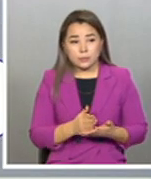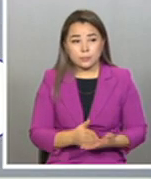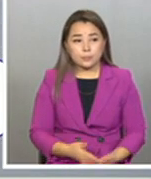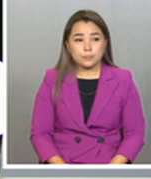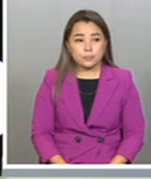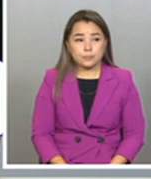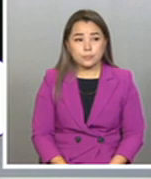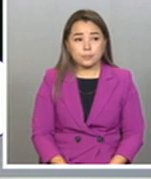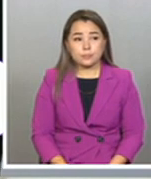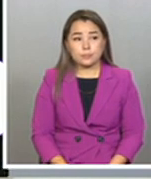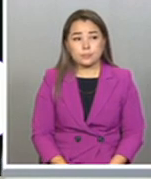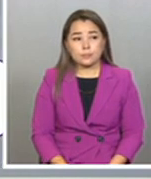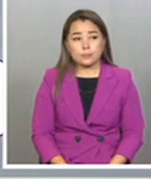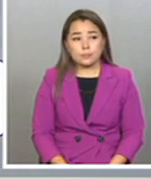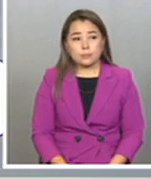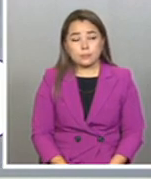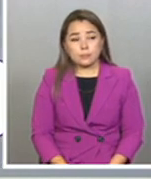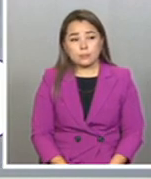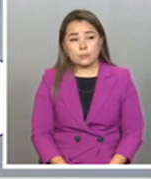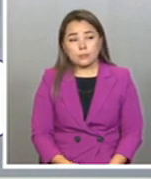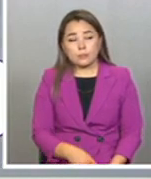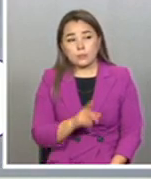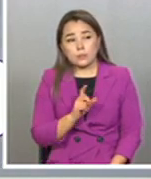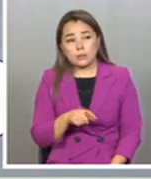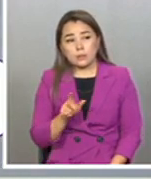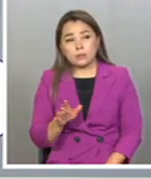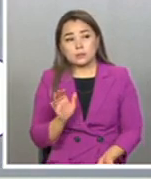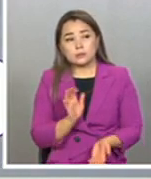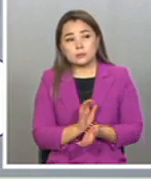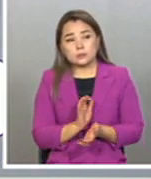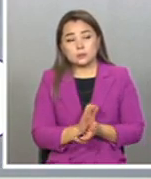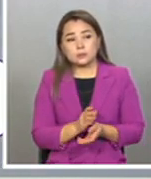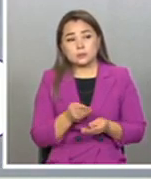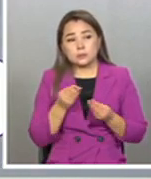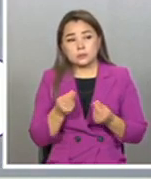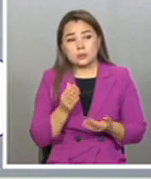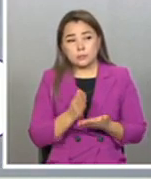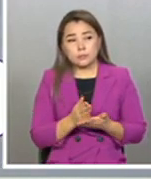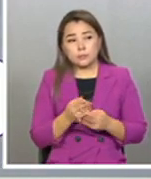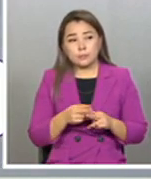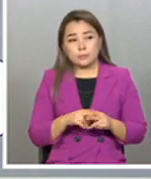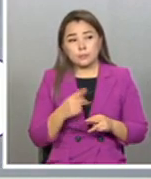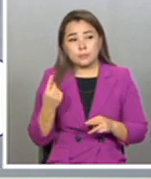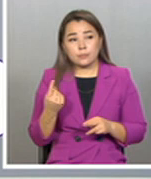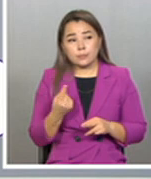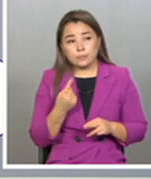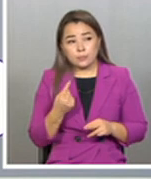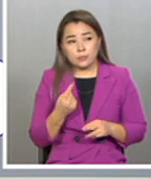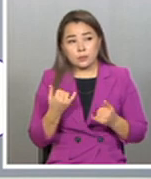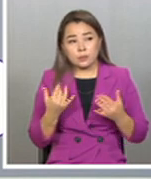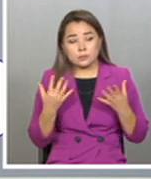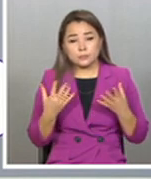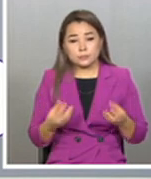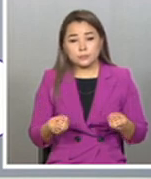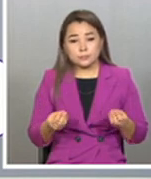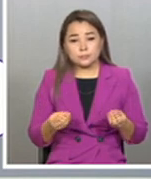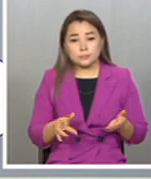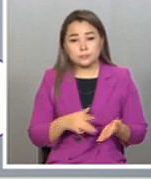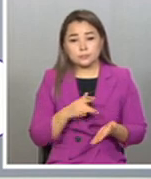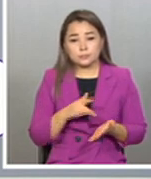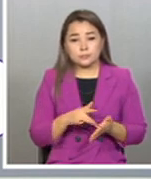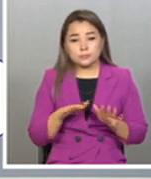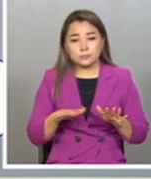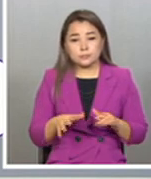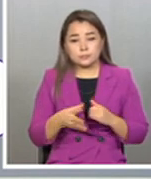Адамзаттың ластануға әсері. Ең біріншіден қазіргі кезде қалалық